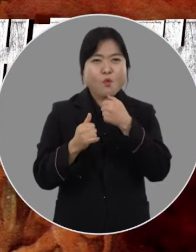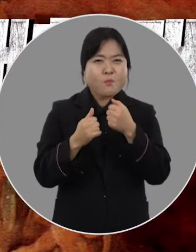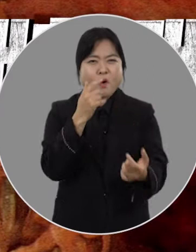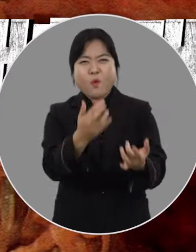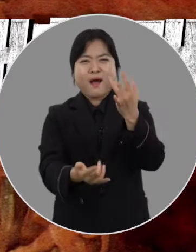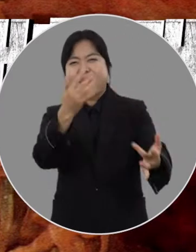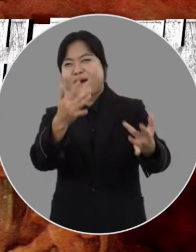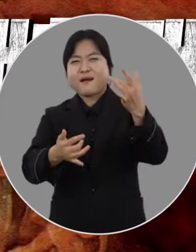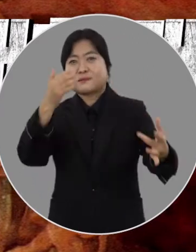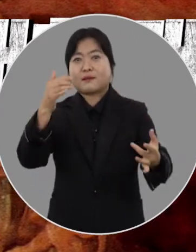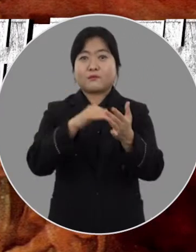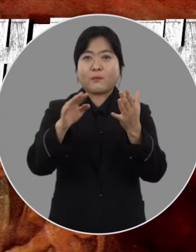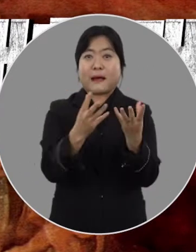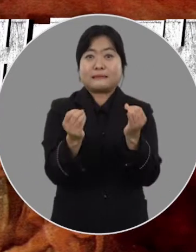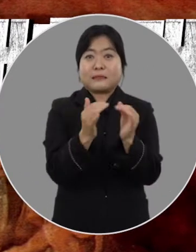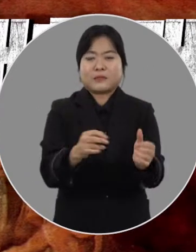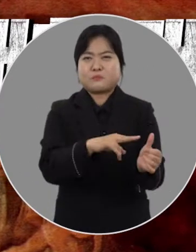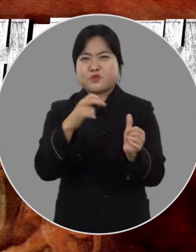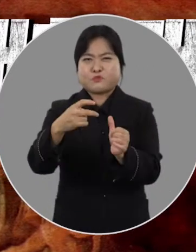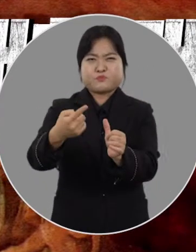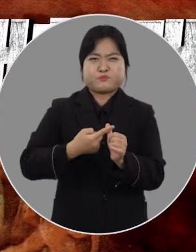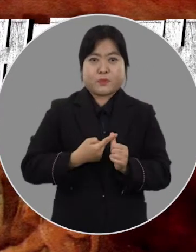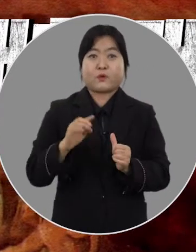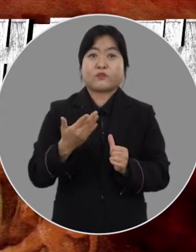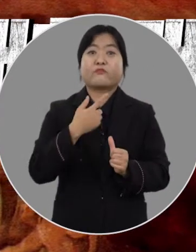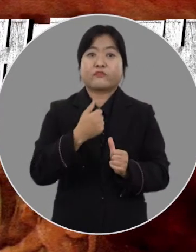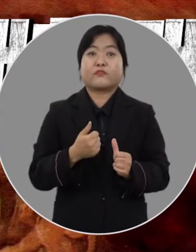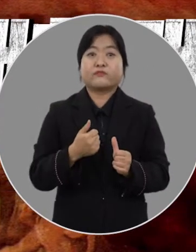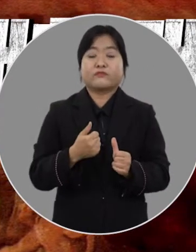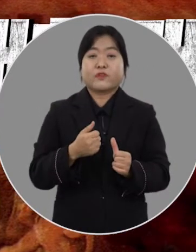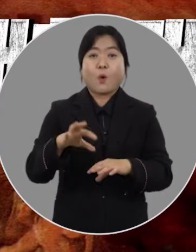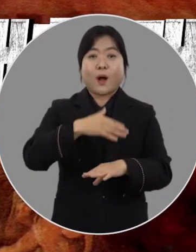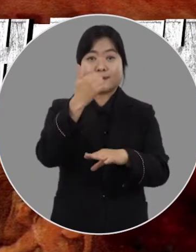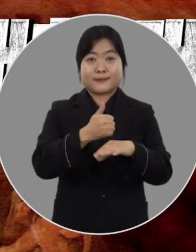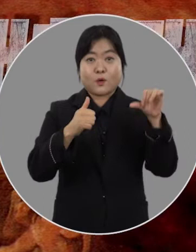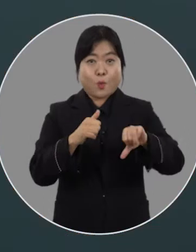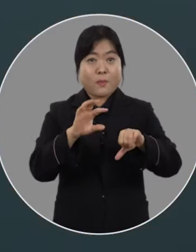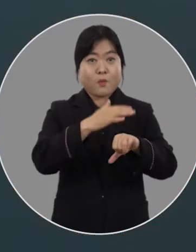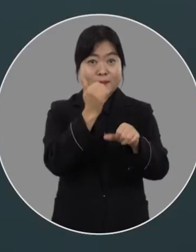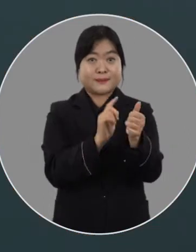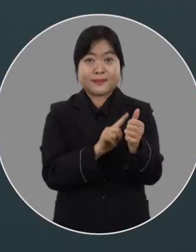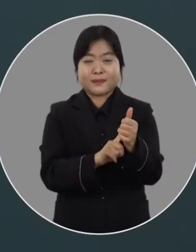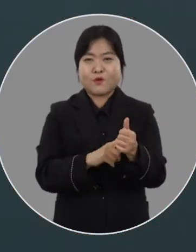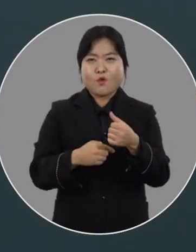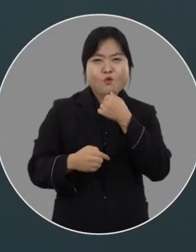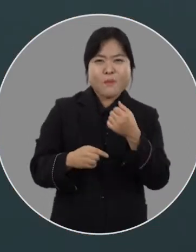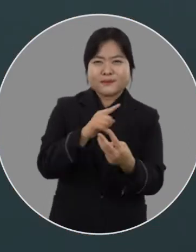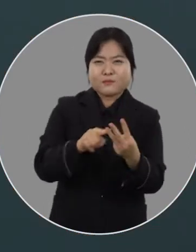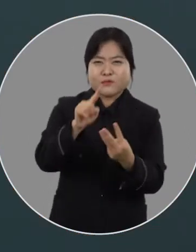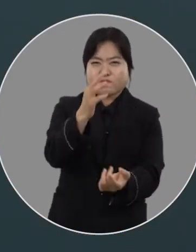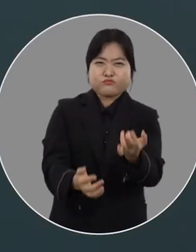대화제를 일으키면서 많은 사람들한테 미움을 사게 되었던 그러한 황제였습니다. 거의 로마의 3분의